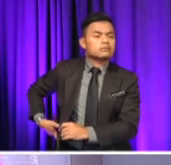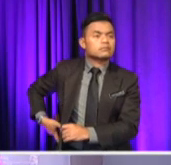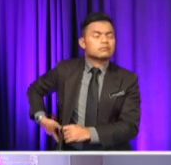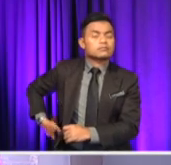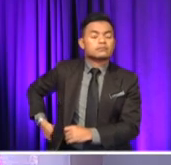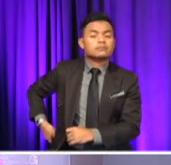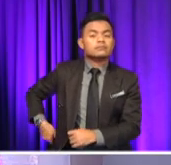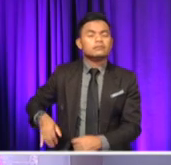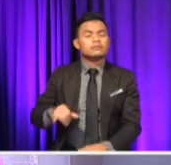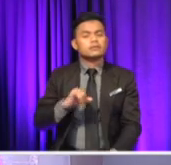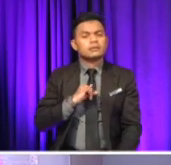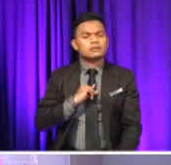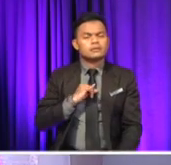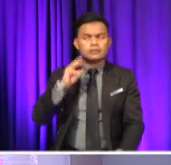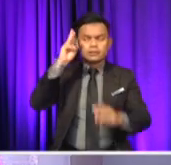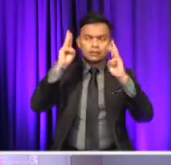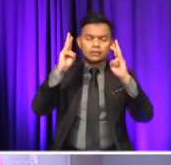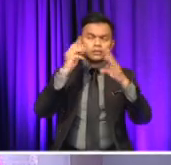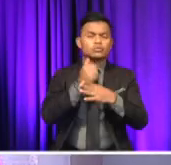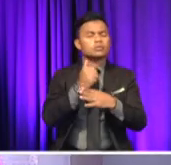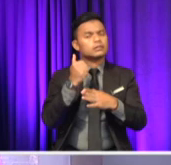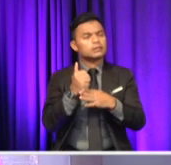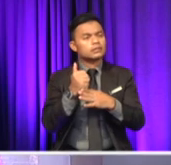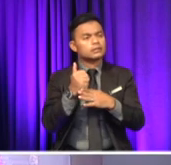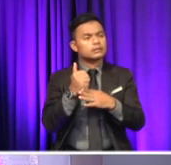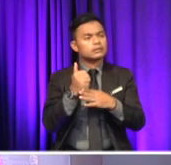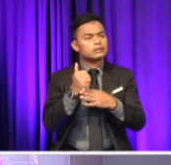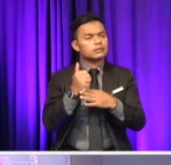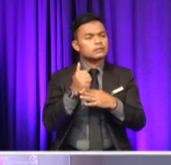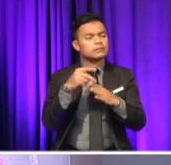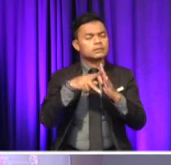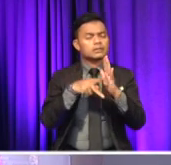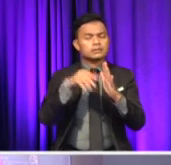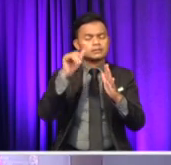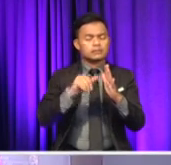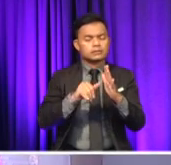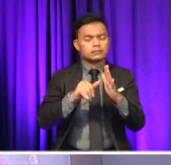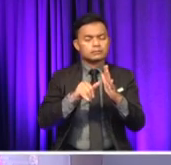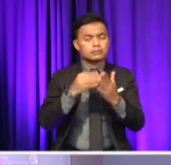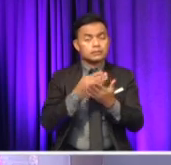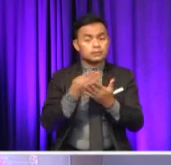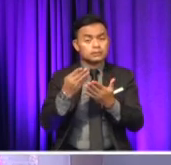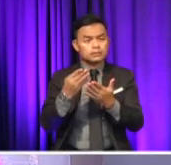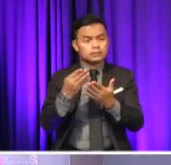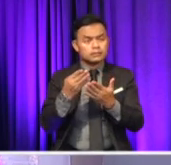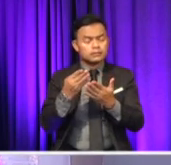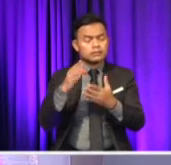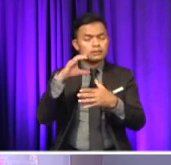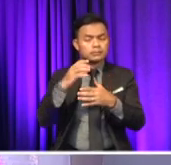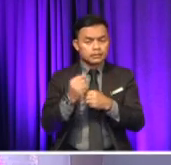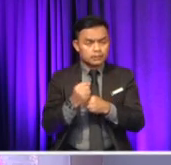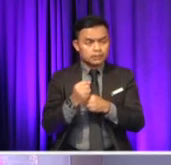saya sebenarnya Tengah keliru nih antara ataupun benda yang saya pegang ini yang saya tidak tahu tadi yaitu